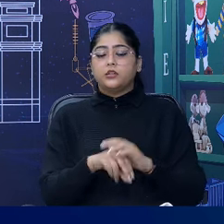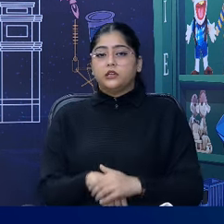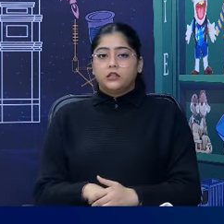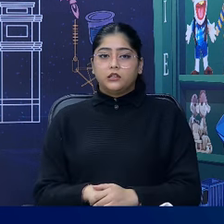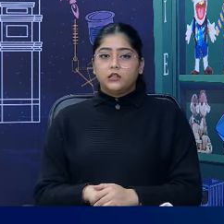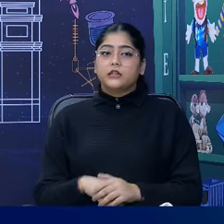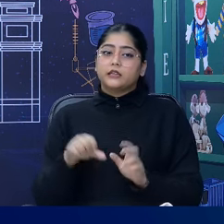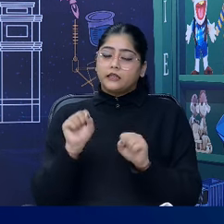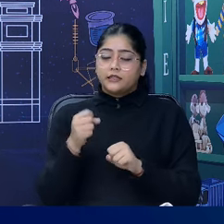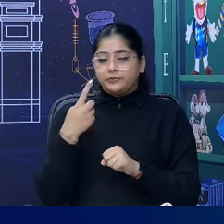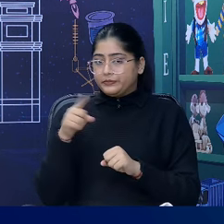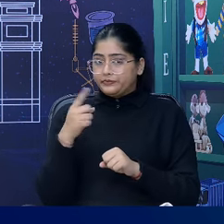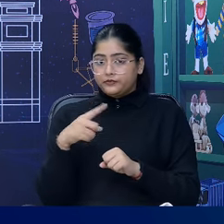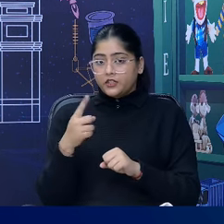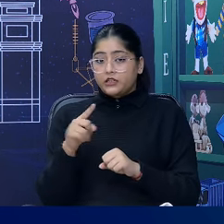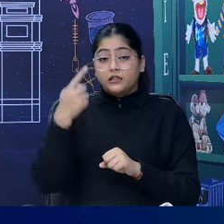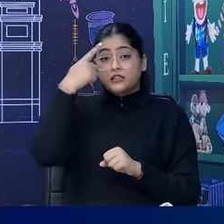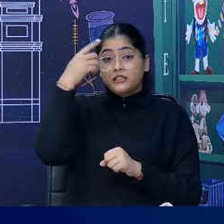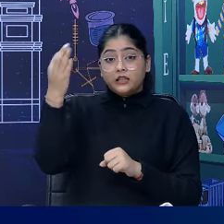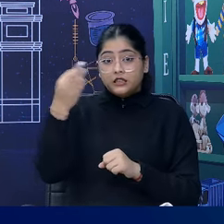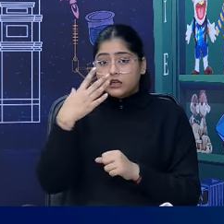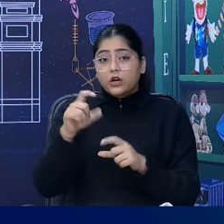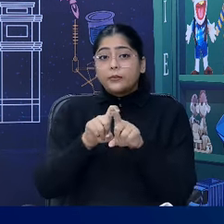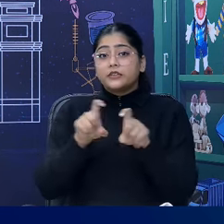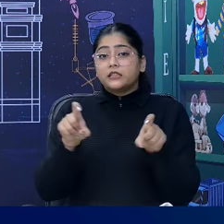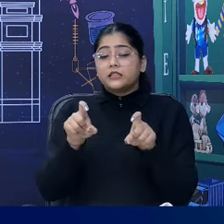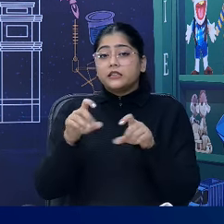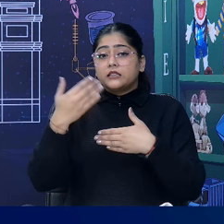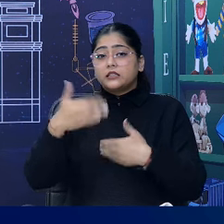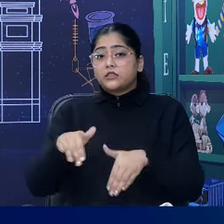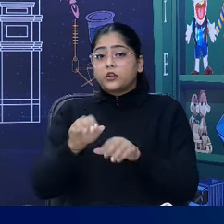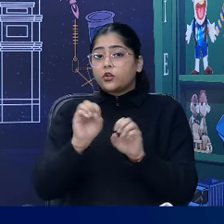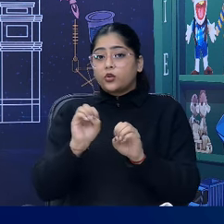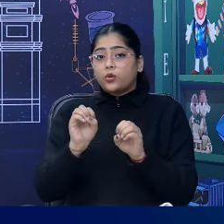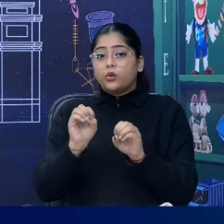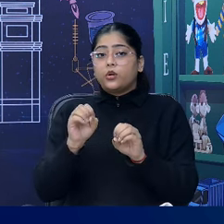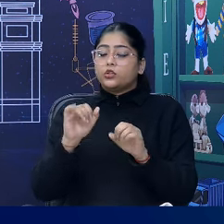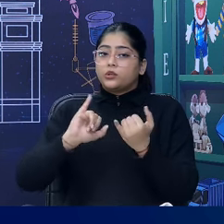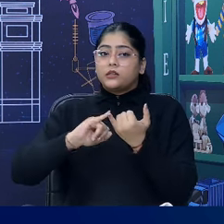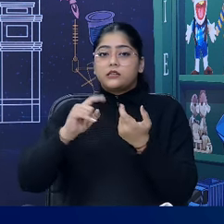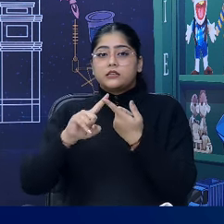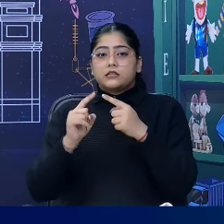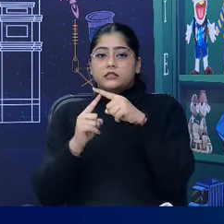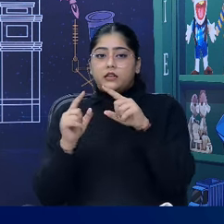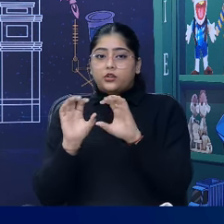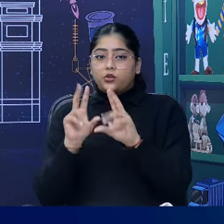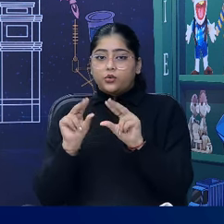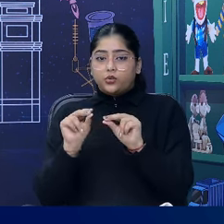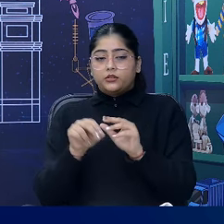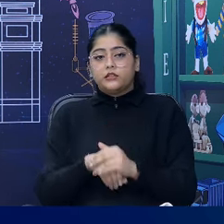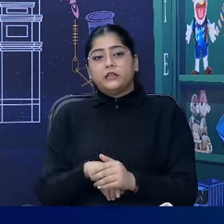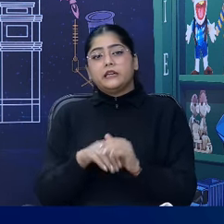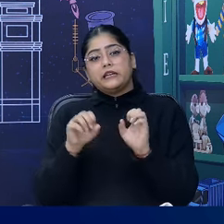है, क्योंकि हमने इंटेलिजेंस को डिफाइन नहीं किया. अब तक बच्चों आपकी समझ बन गई है, सेट इज अ कलेक्शन ऑफ